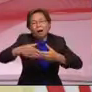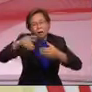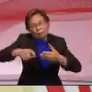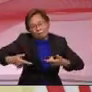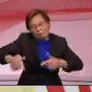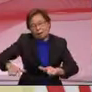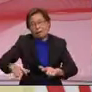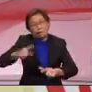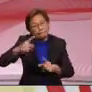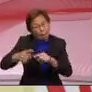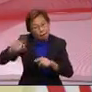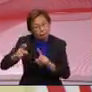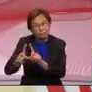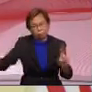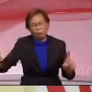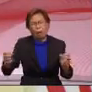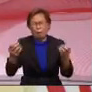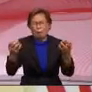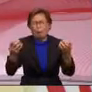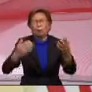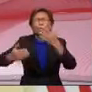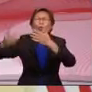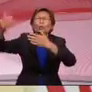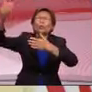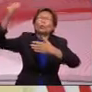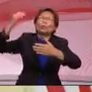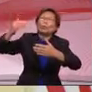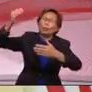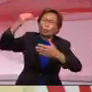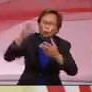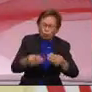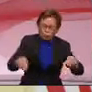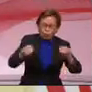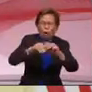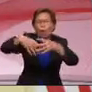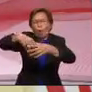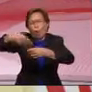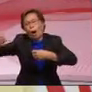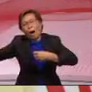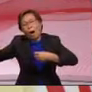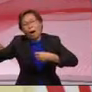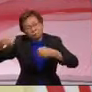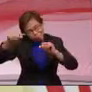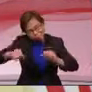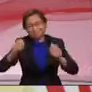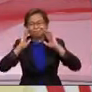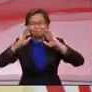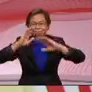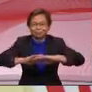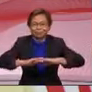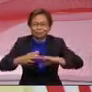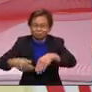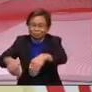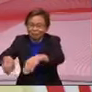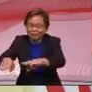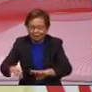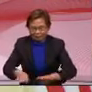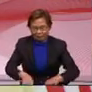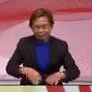sosial. Banyak masjid yang daripada dulu pun membenarkan sembahyang di luar, bentang tikar dan